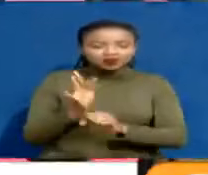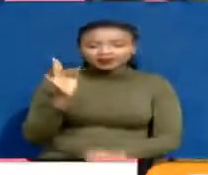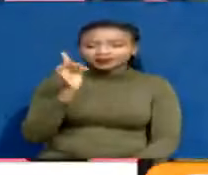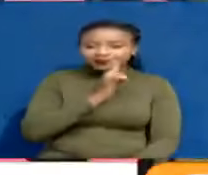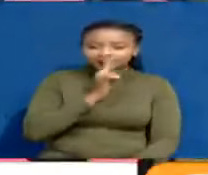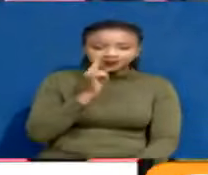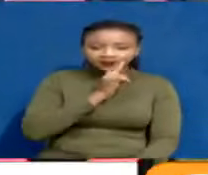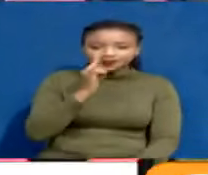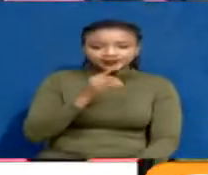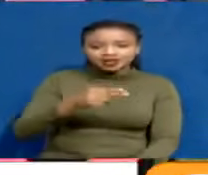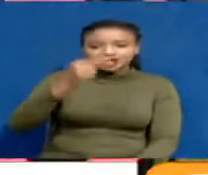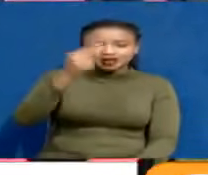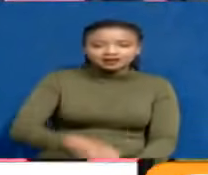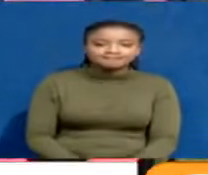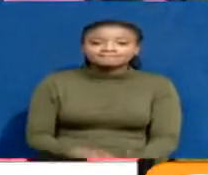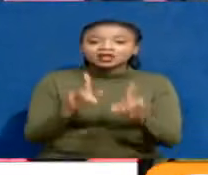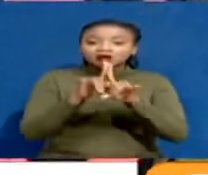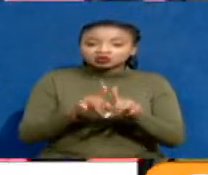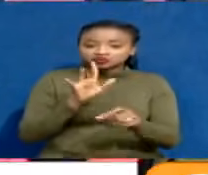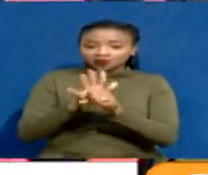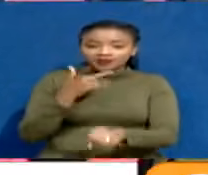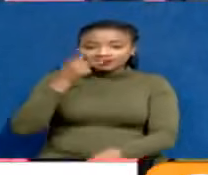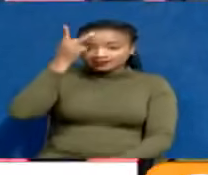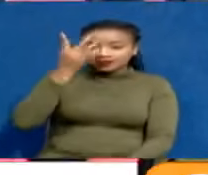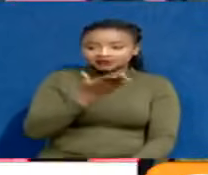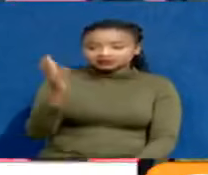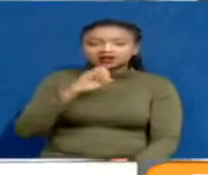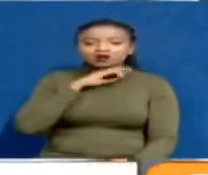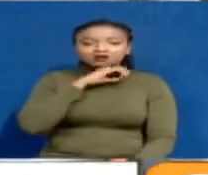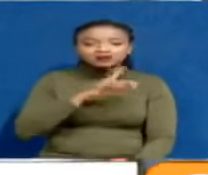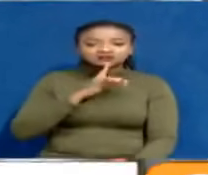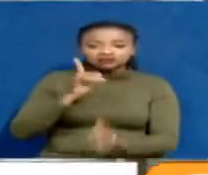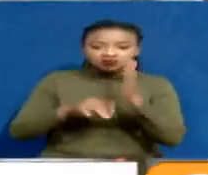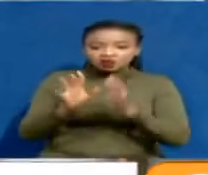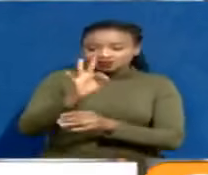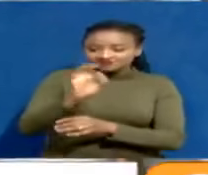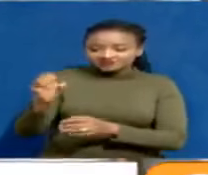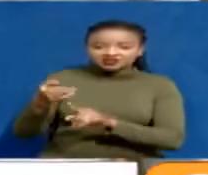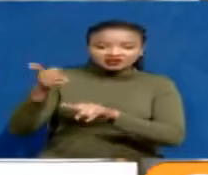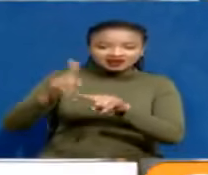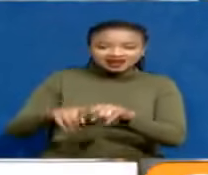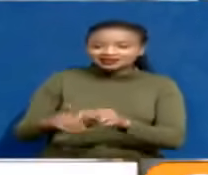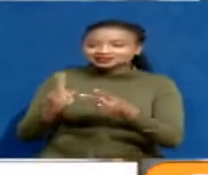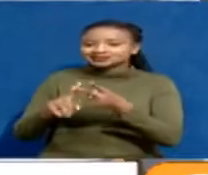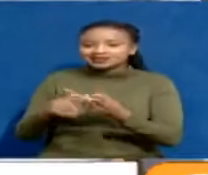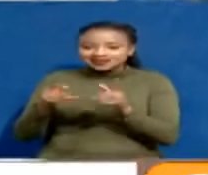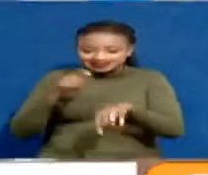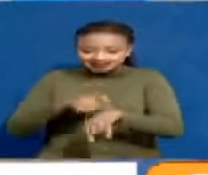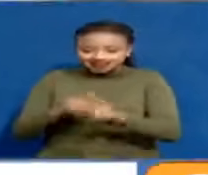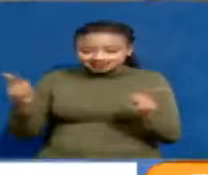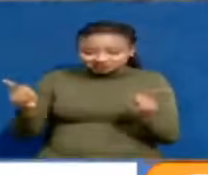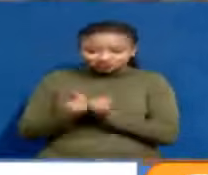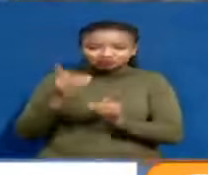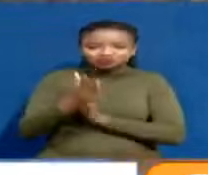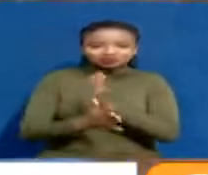kuu. Wazazi wengi wakielezea changamoto ya kumudu karo pamoja na muda mfupi kujiandaa haswa